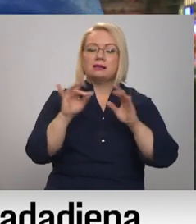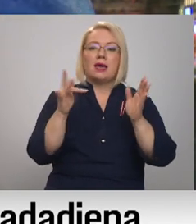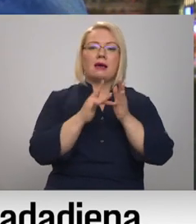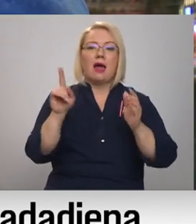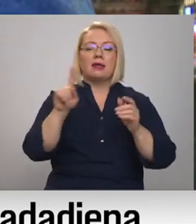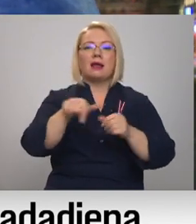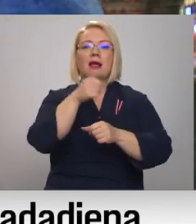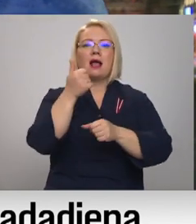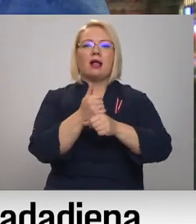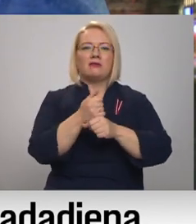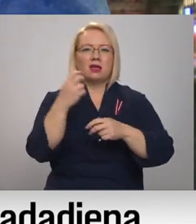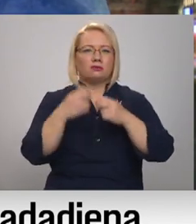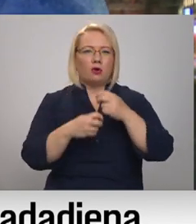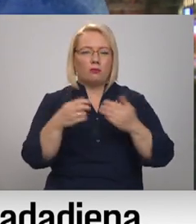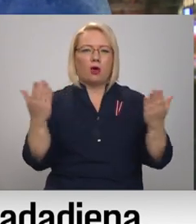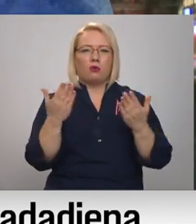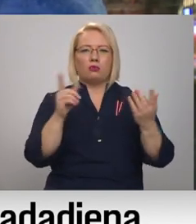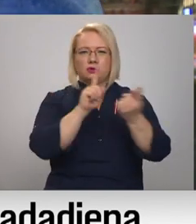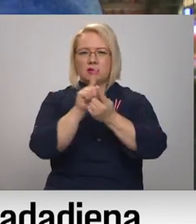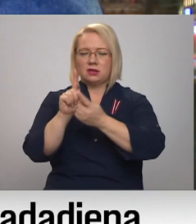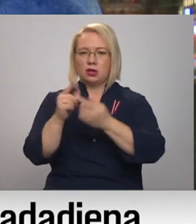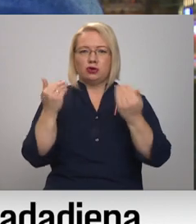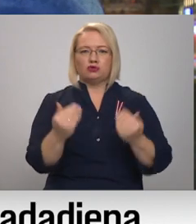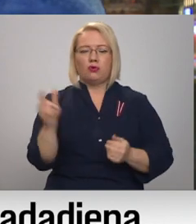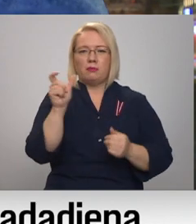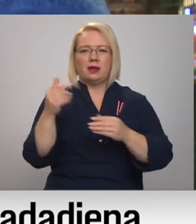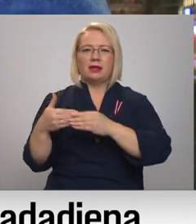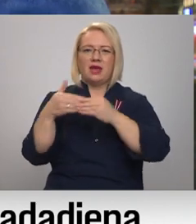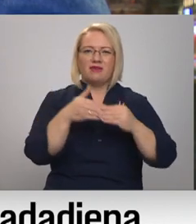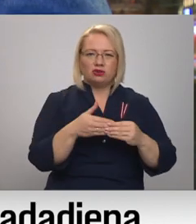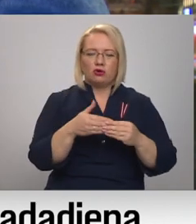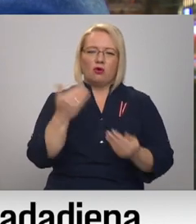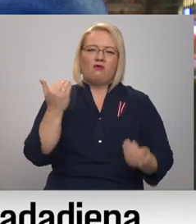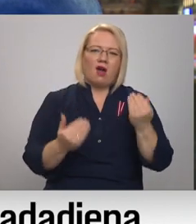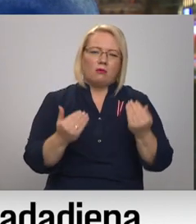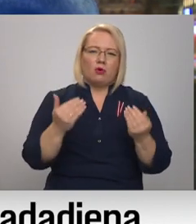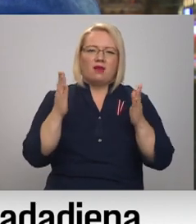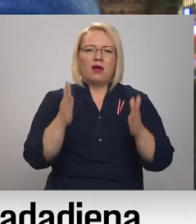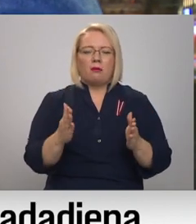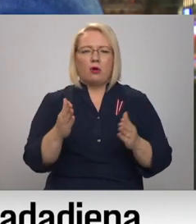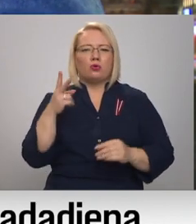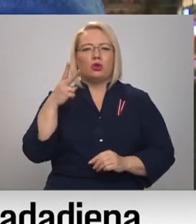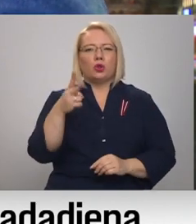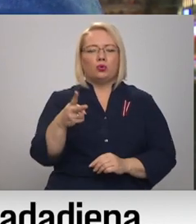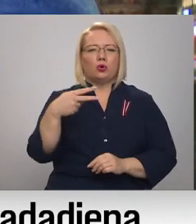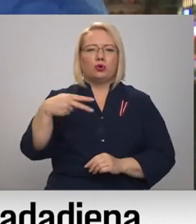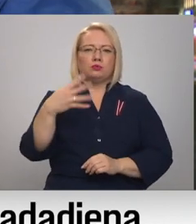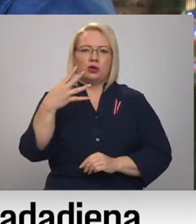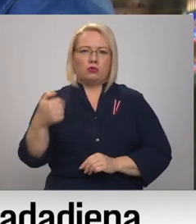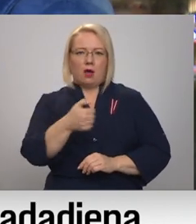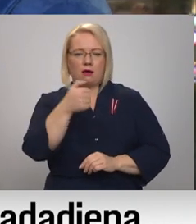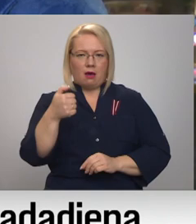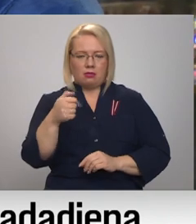galvenie izaicinājumi, ar ko jūs saskrieties šobrīd ieviešot, un kādi varbūt varētu būt no šīta 2024.